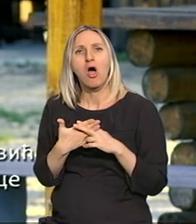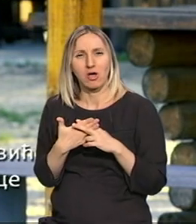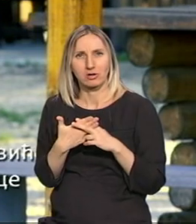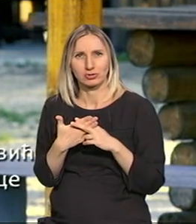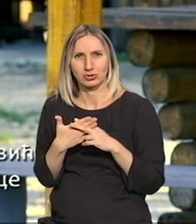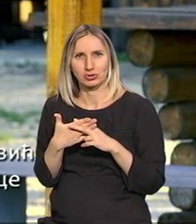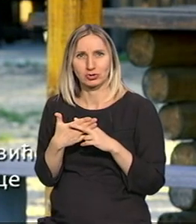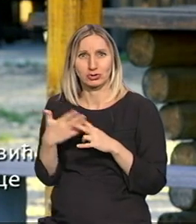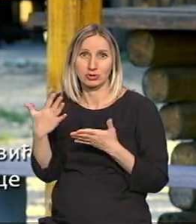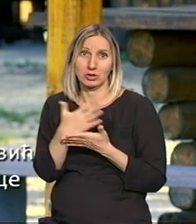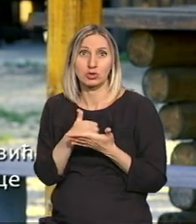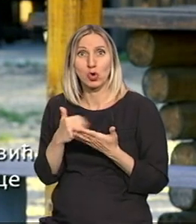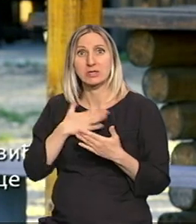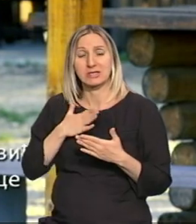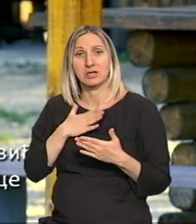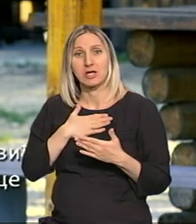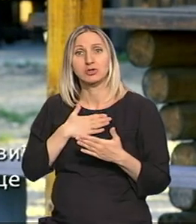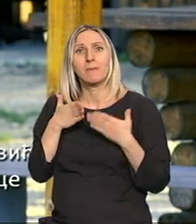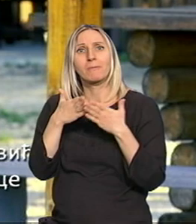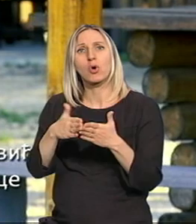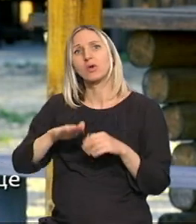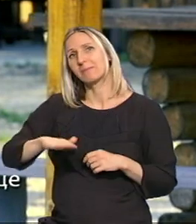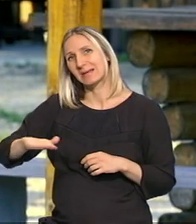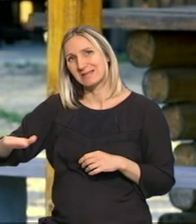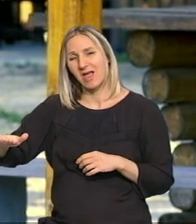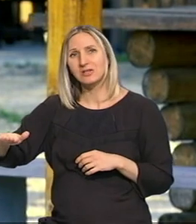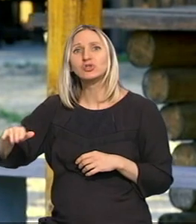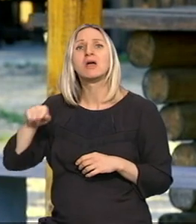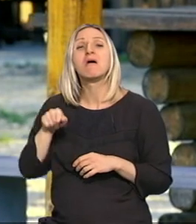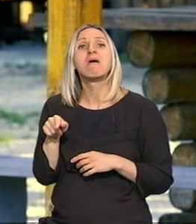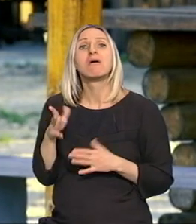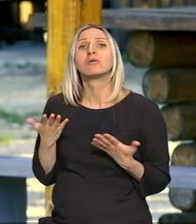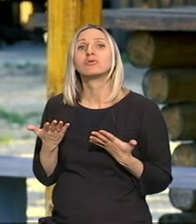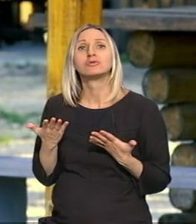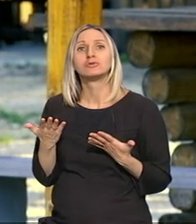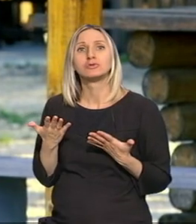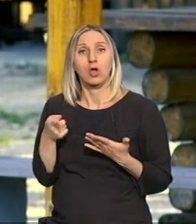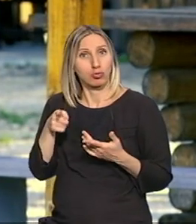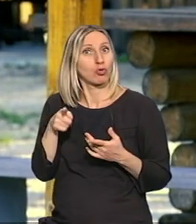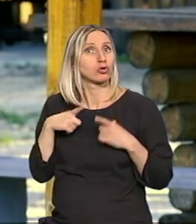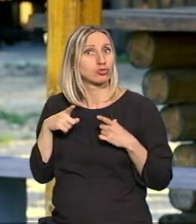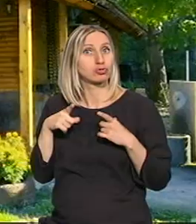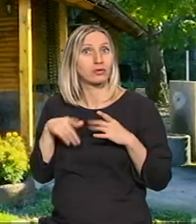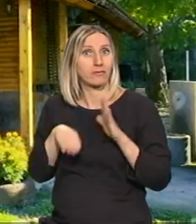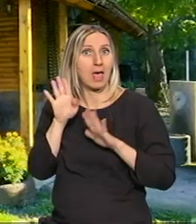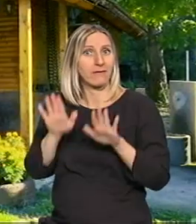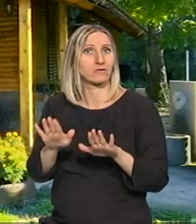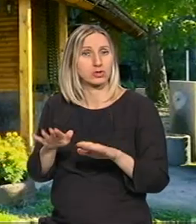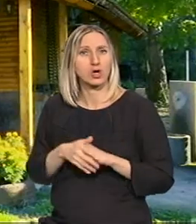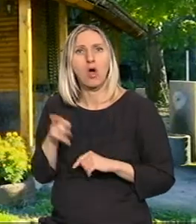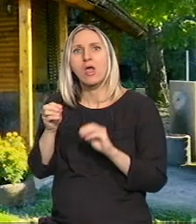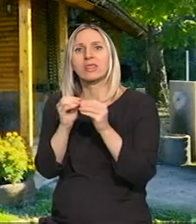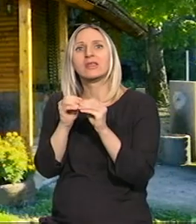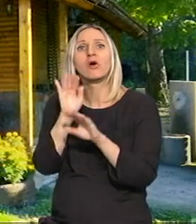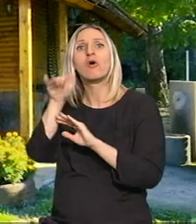iskoristio naše pristanište i tu je u stvari i obitavao najviše. Trgovao je